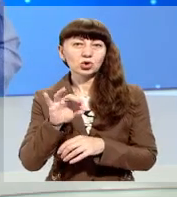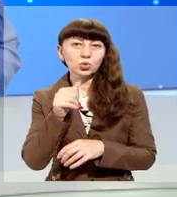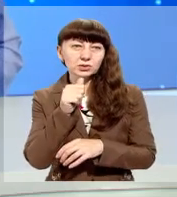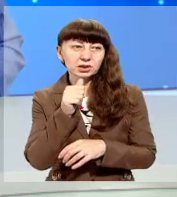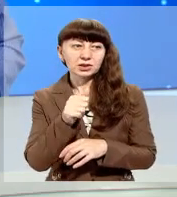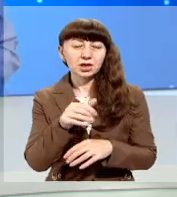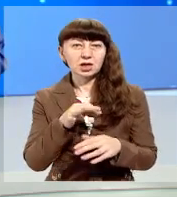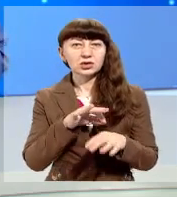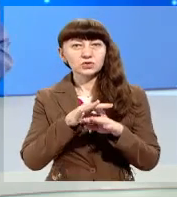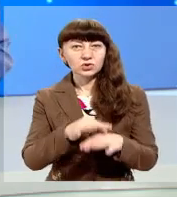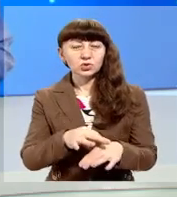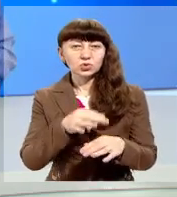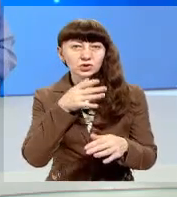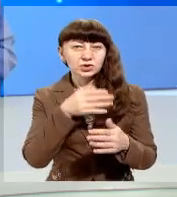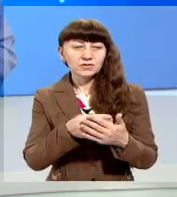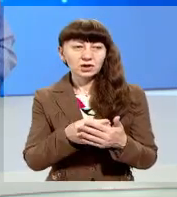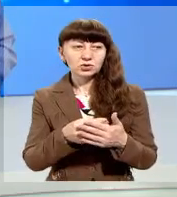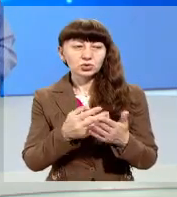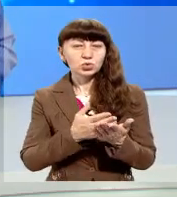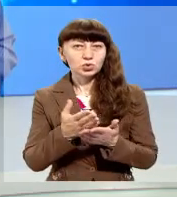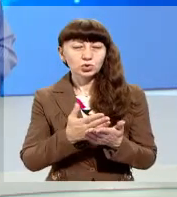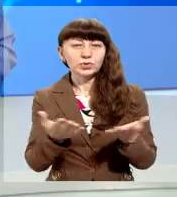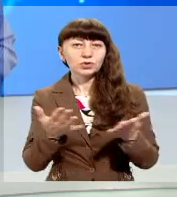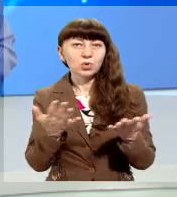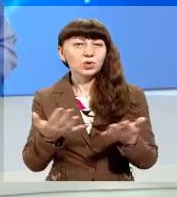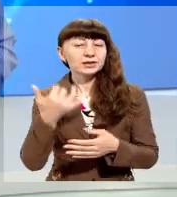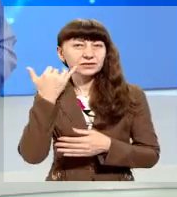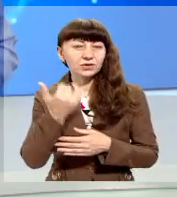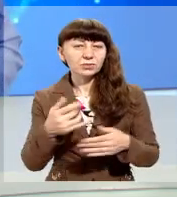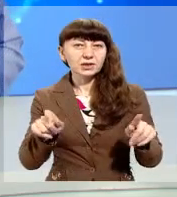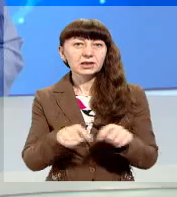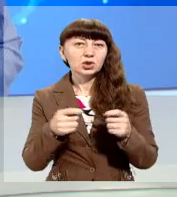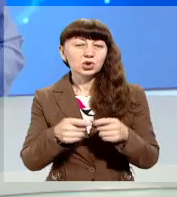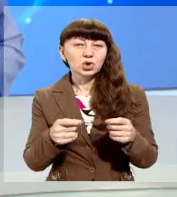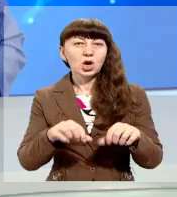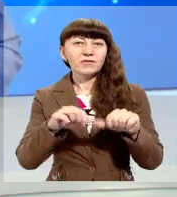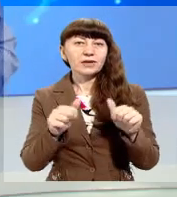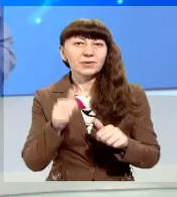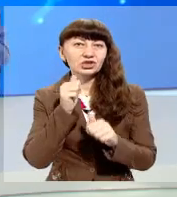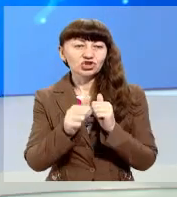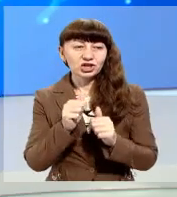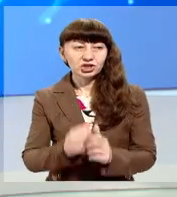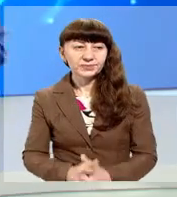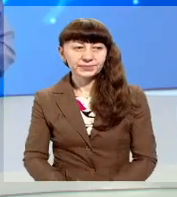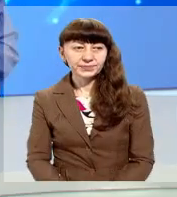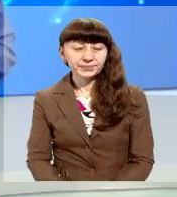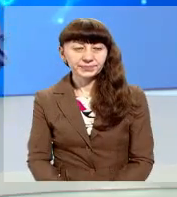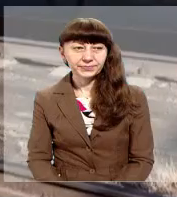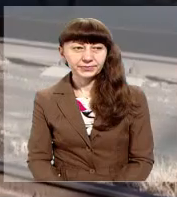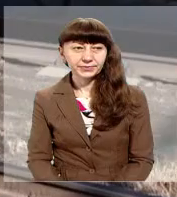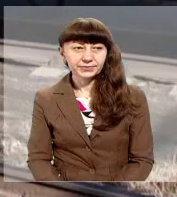усиленно несут службу. Сколько поступает звонков и какие нарушения регистрируют чаще всего, узнаем в следующем сюжете.